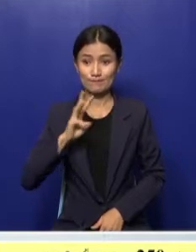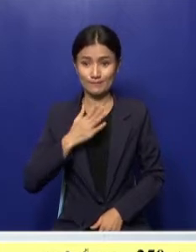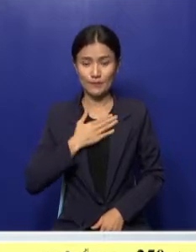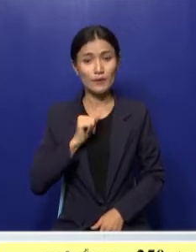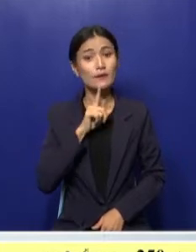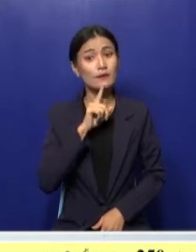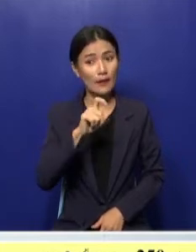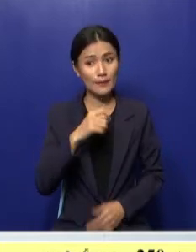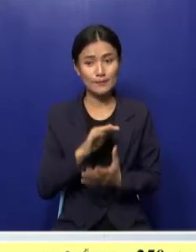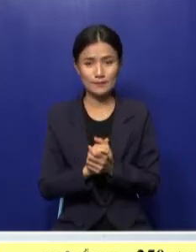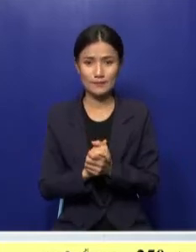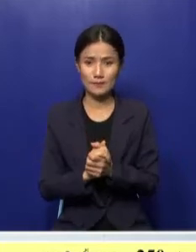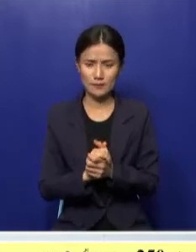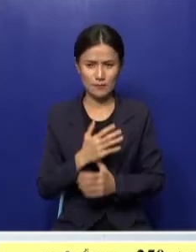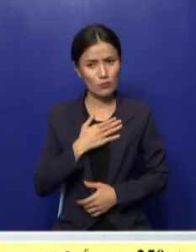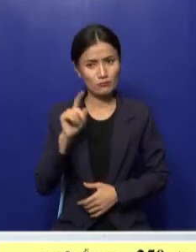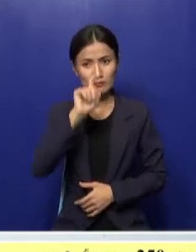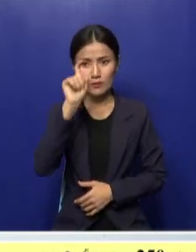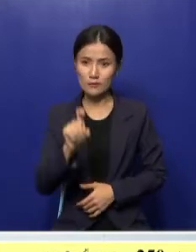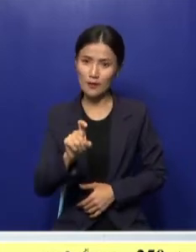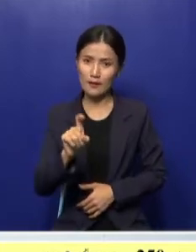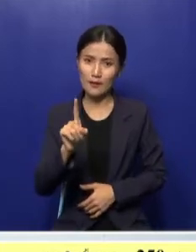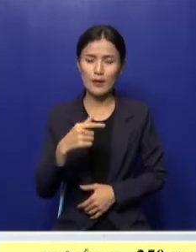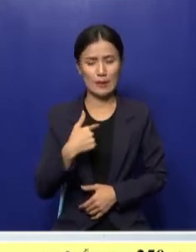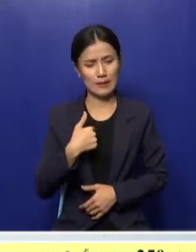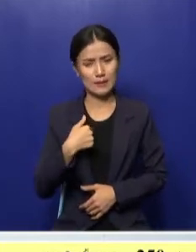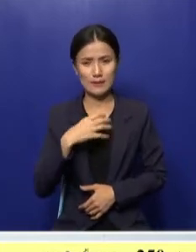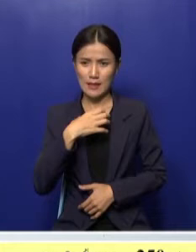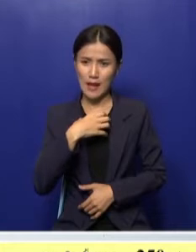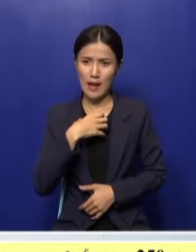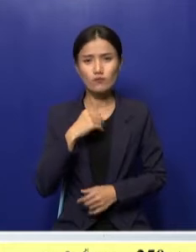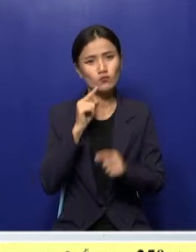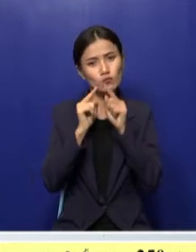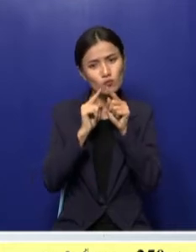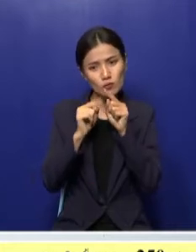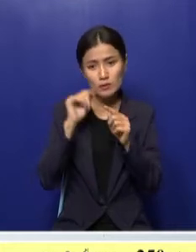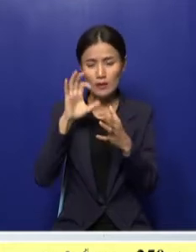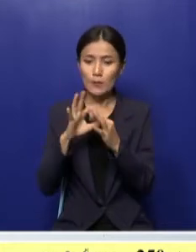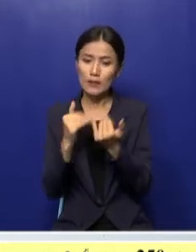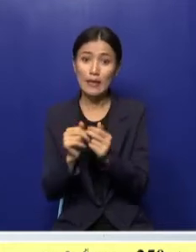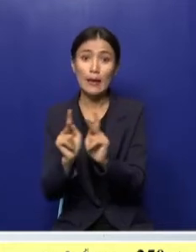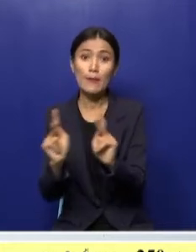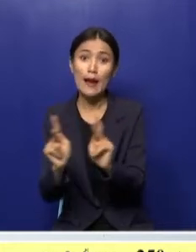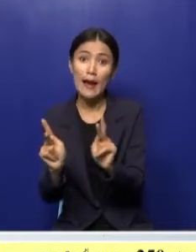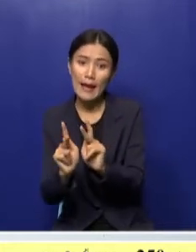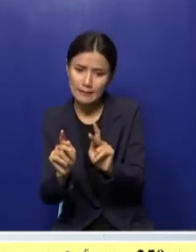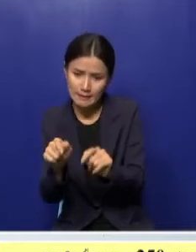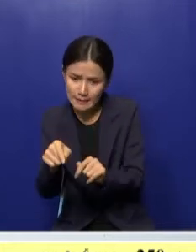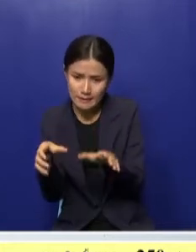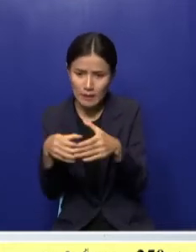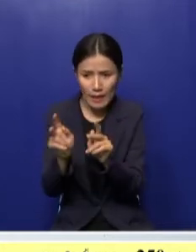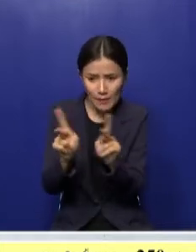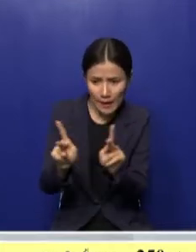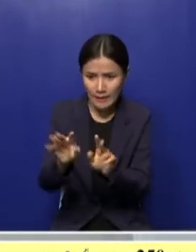ประธานว่าผมมีข้อสังเกตที่จะอภิปรายเกี่ยวกับการตั้งกรรมการวิสามัญการตั้งกรรมการ